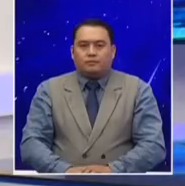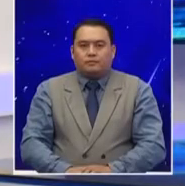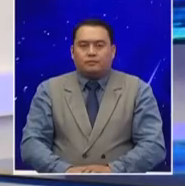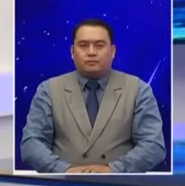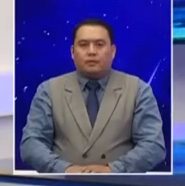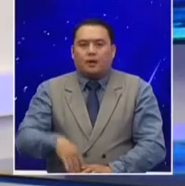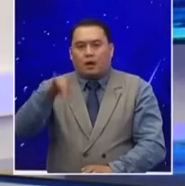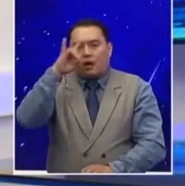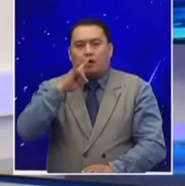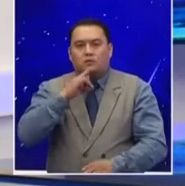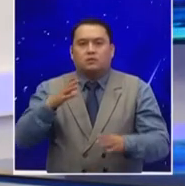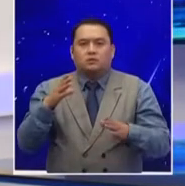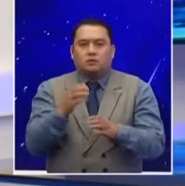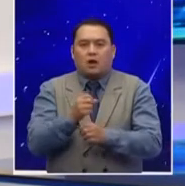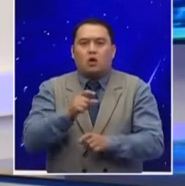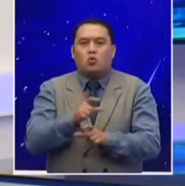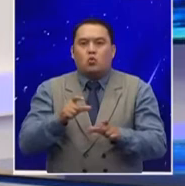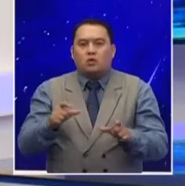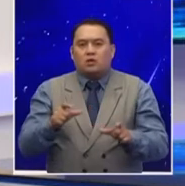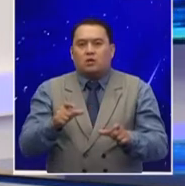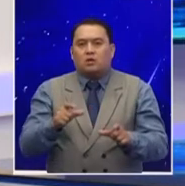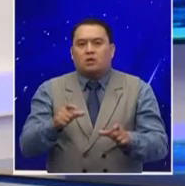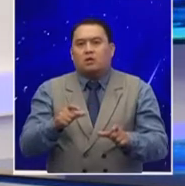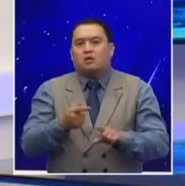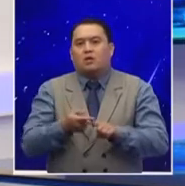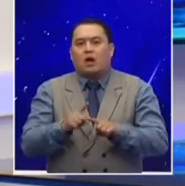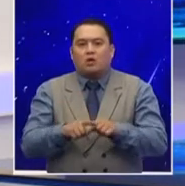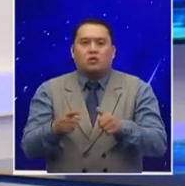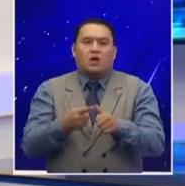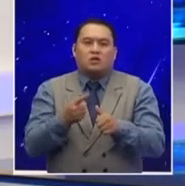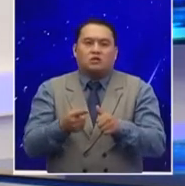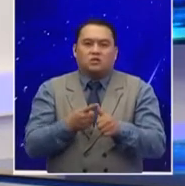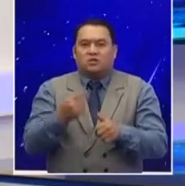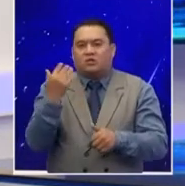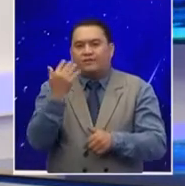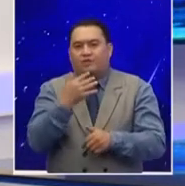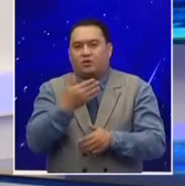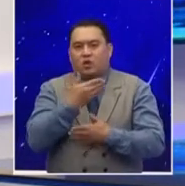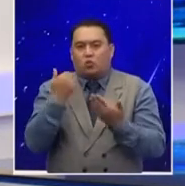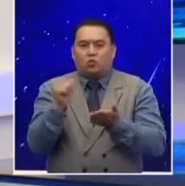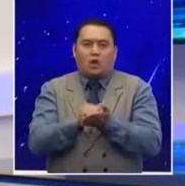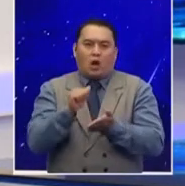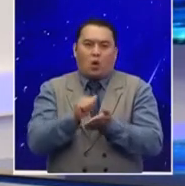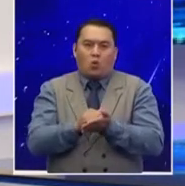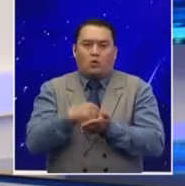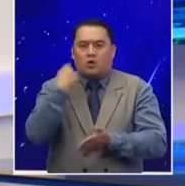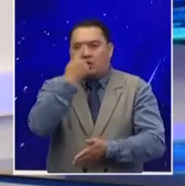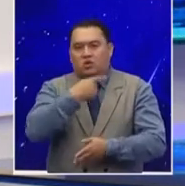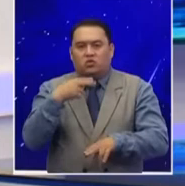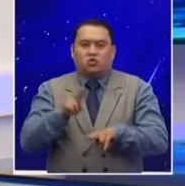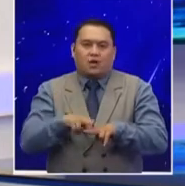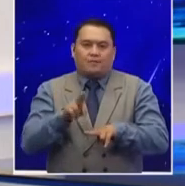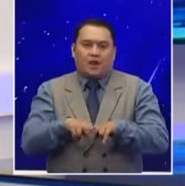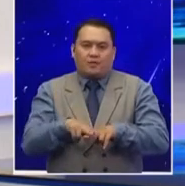В Казахстане уменьшится количество людей-невидимок. Так называют жители страны, не имеющих документов, удостоверяющих